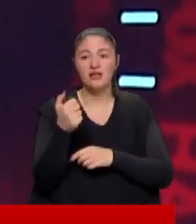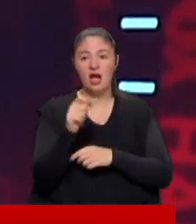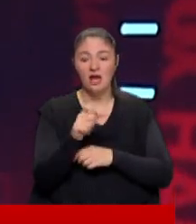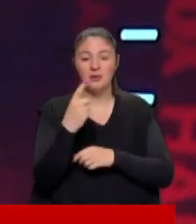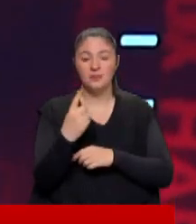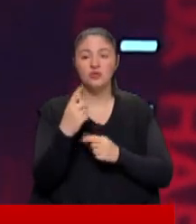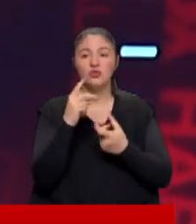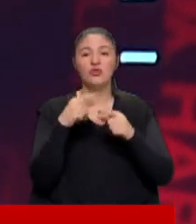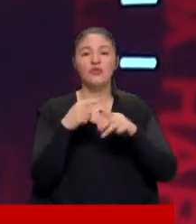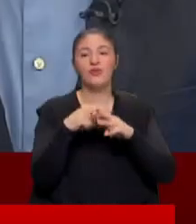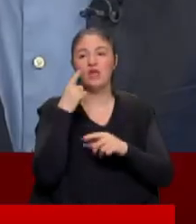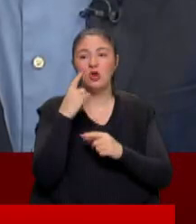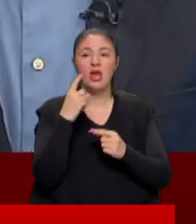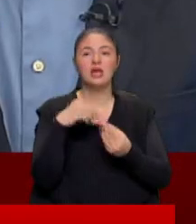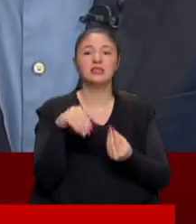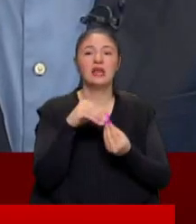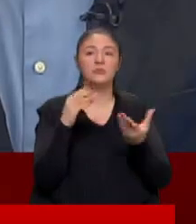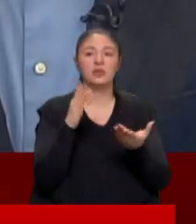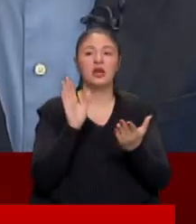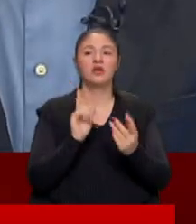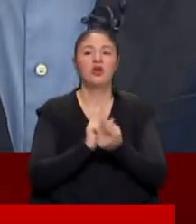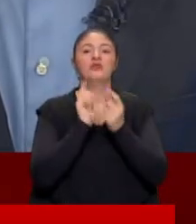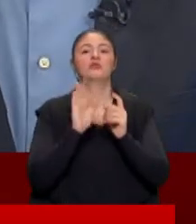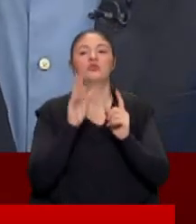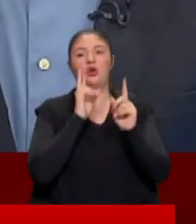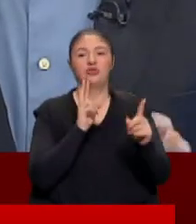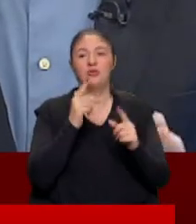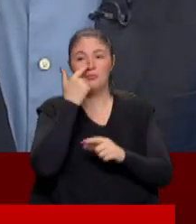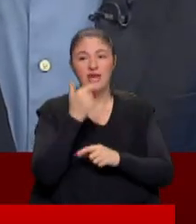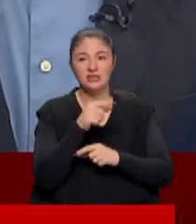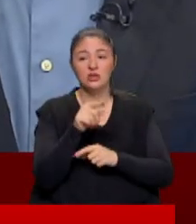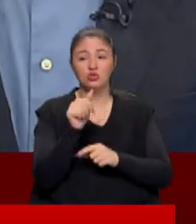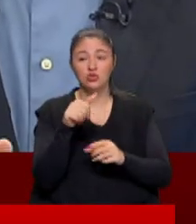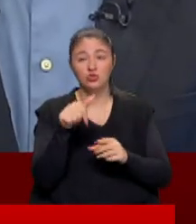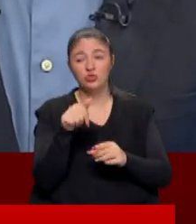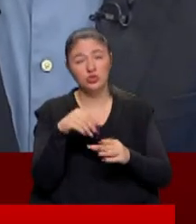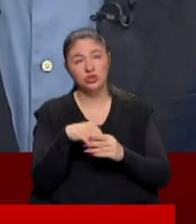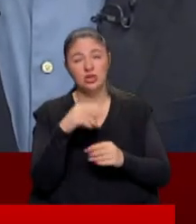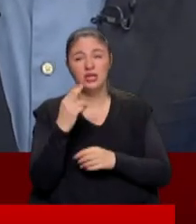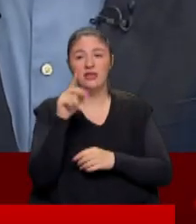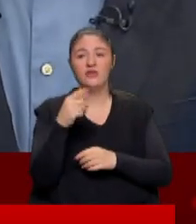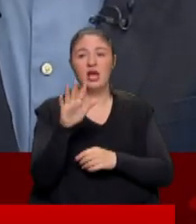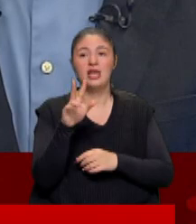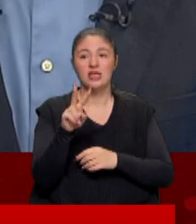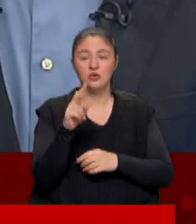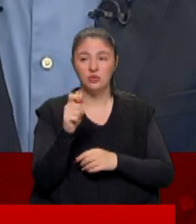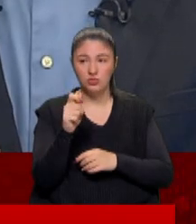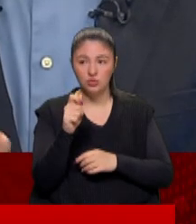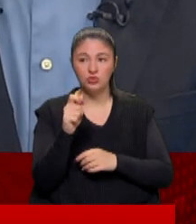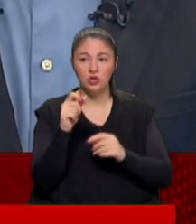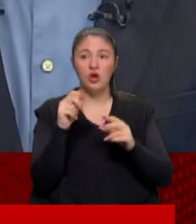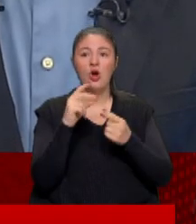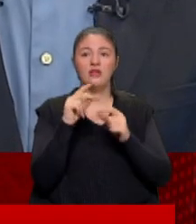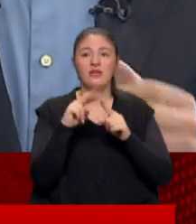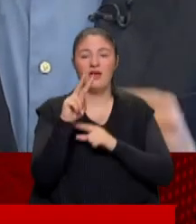ayda bir üfe oranındaki artışla karşı karşıya geleceğiz. Benzinde şu an için 7,52 kuruş makto ÖTV